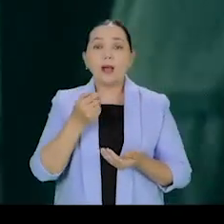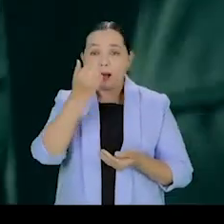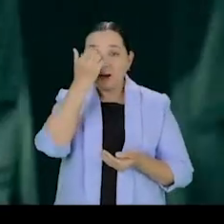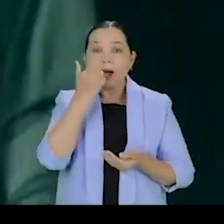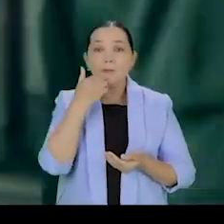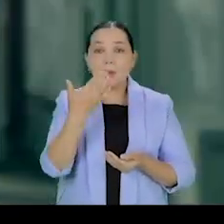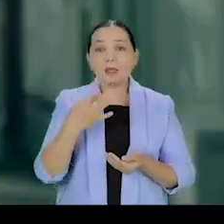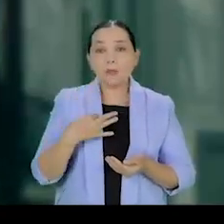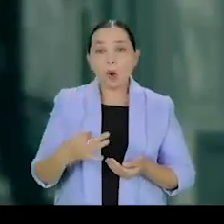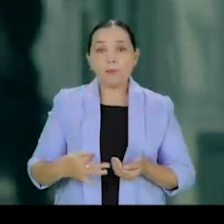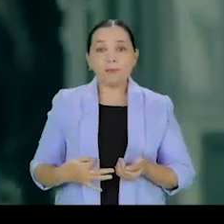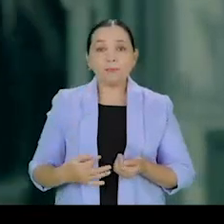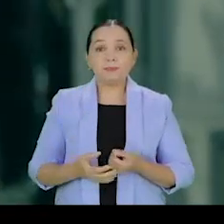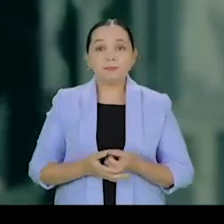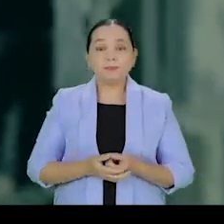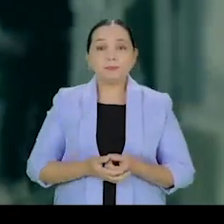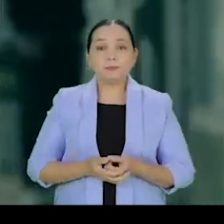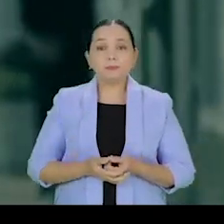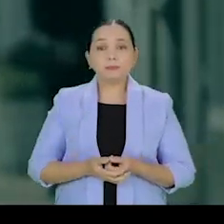chiqaman. Xo'p, rahmat, bolam.